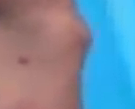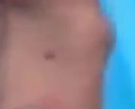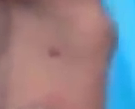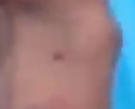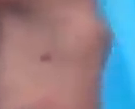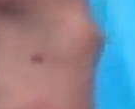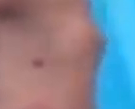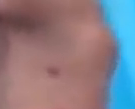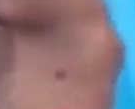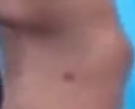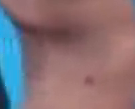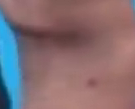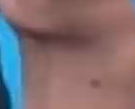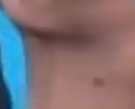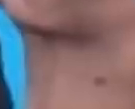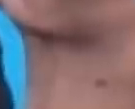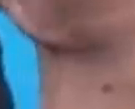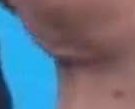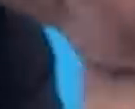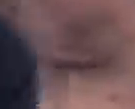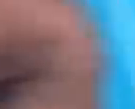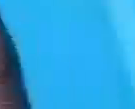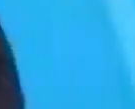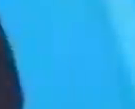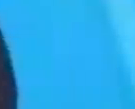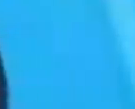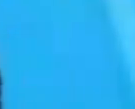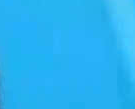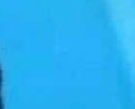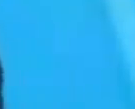Bunso. Tapos nasa kalye kami natulog.